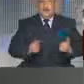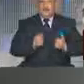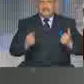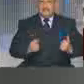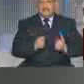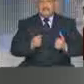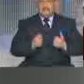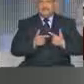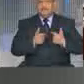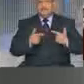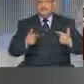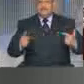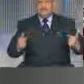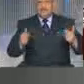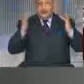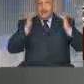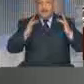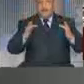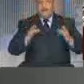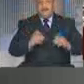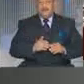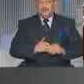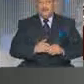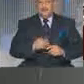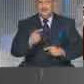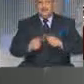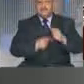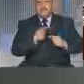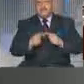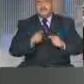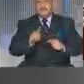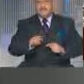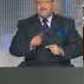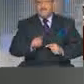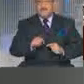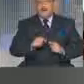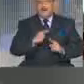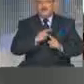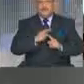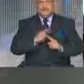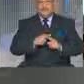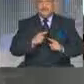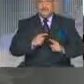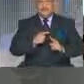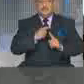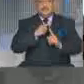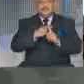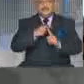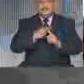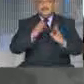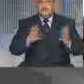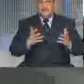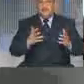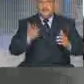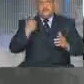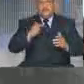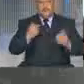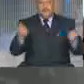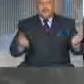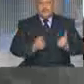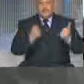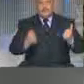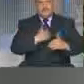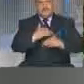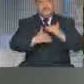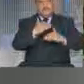كما تطرق المشاركون الى ما تتعرض له بعض المواقع الاثرية في الجهة من اهمال وضعف في عملية الصيانة